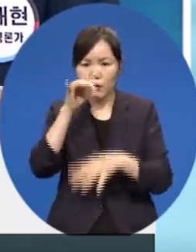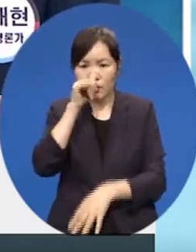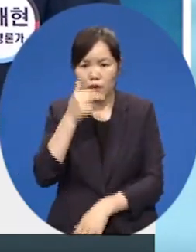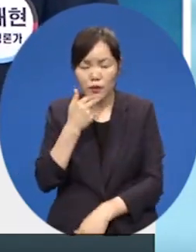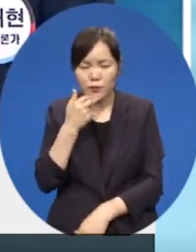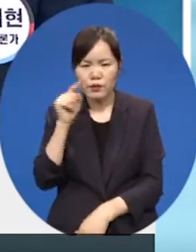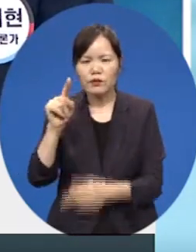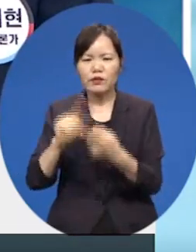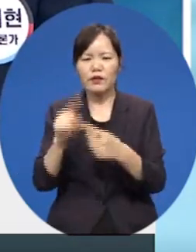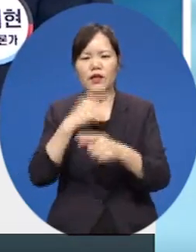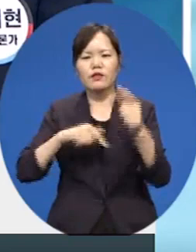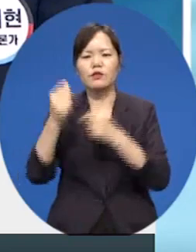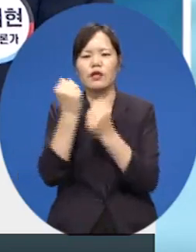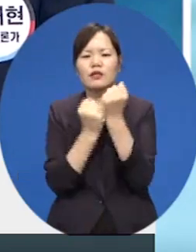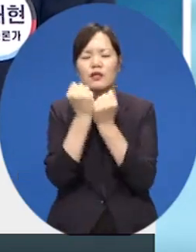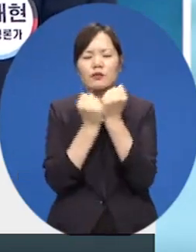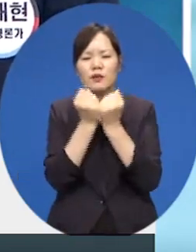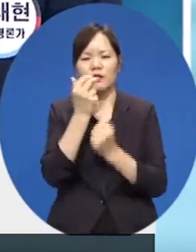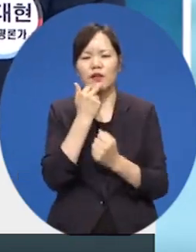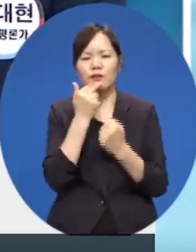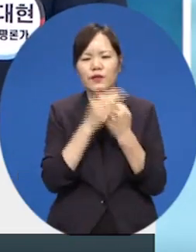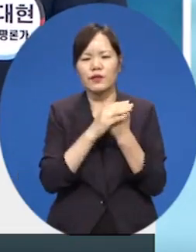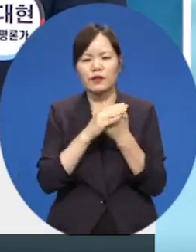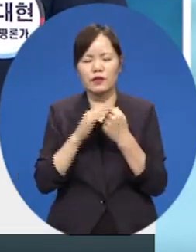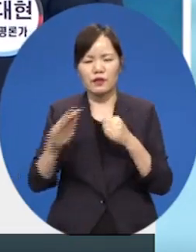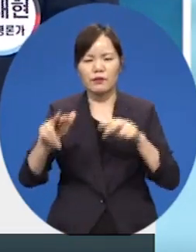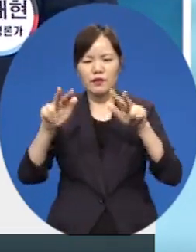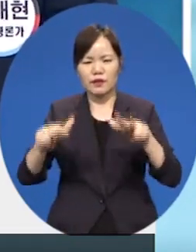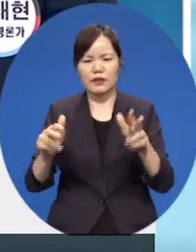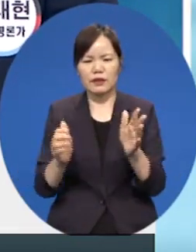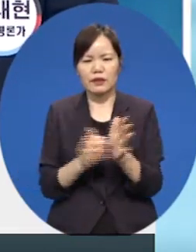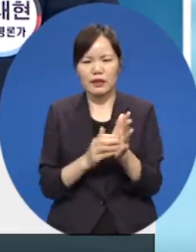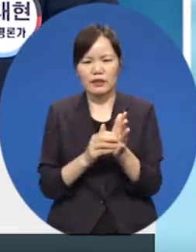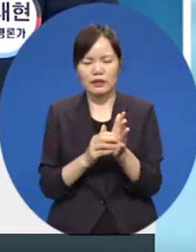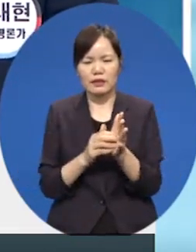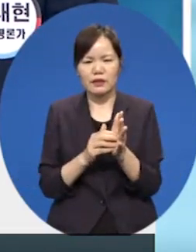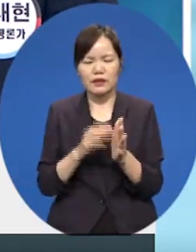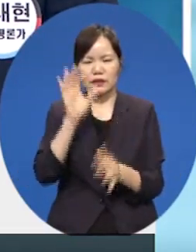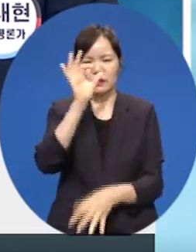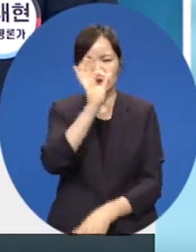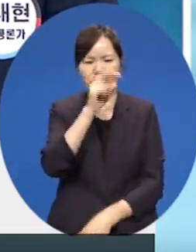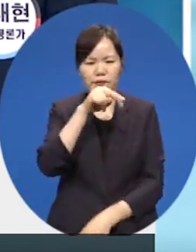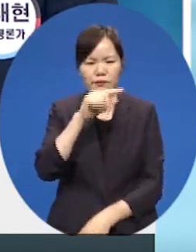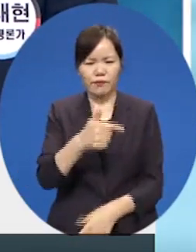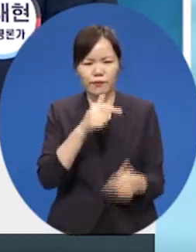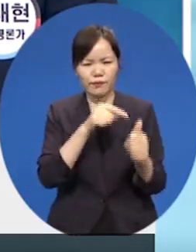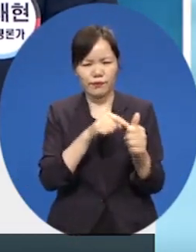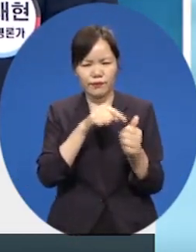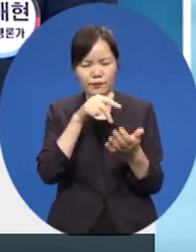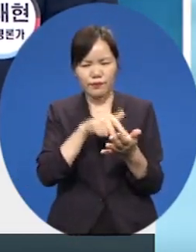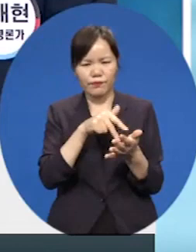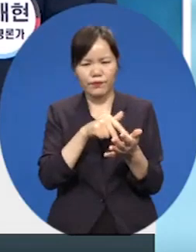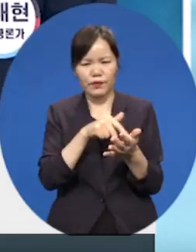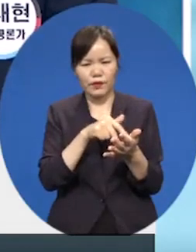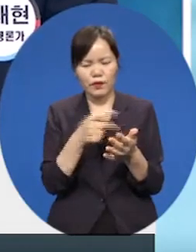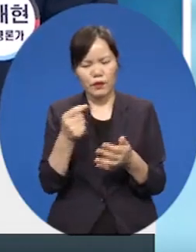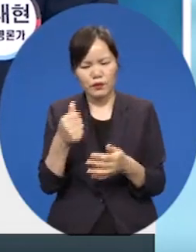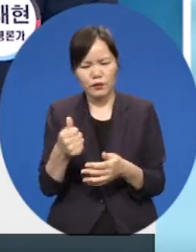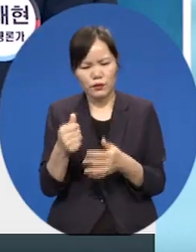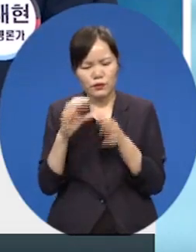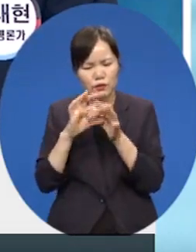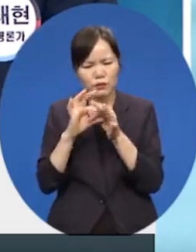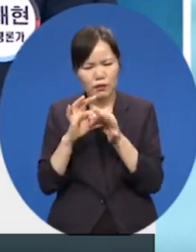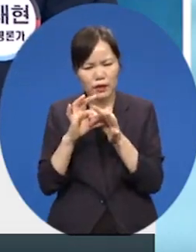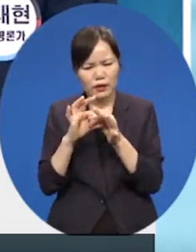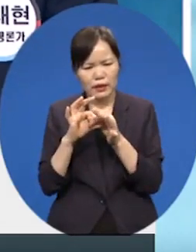대해서는 추가적인 설명이 없다는 점에서 사실은 아직까지는 그냥 이런 그 윤석열 총장 측에서도 조금은 좀 관계